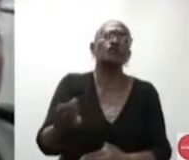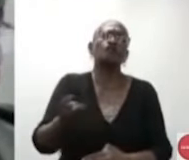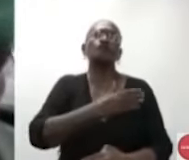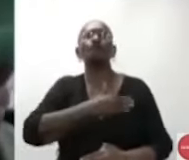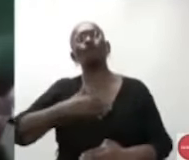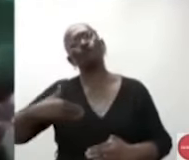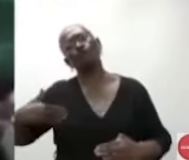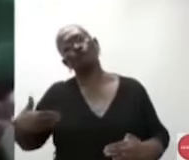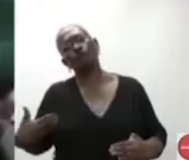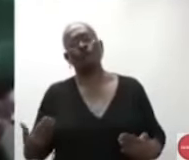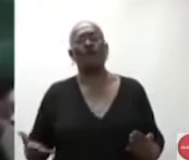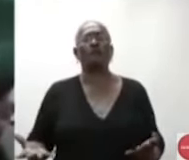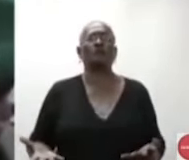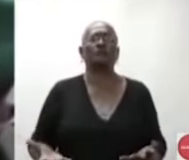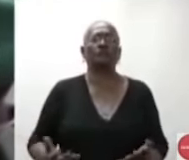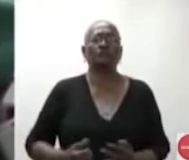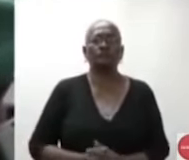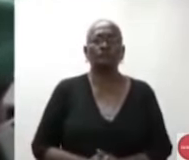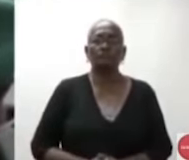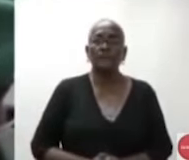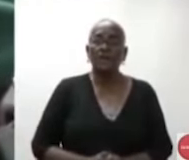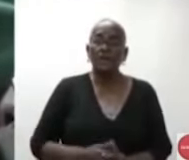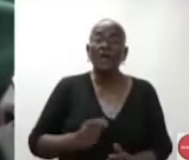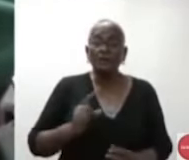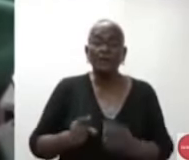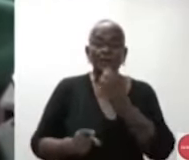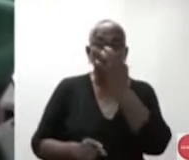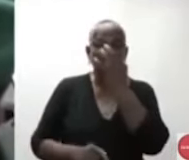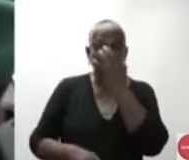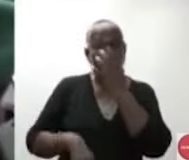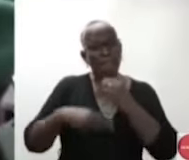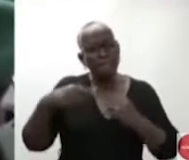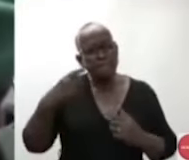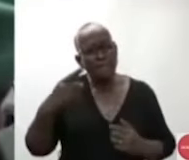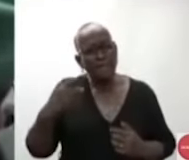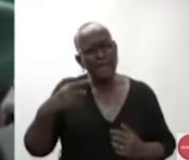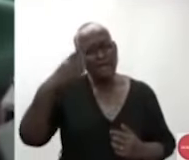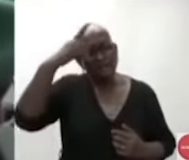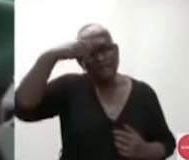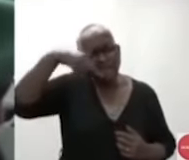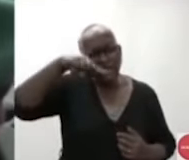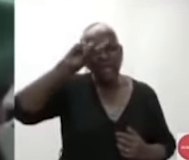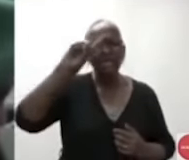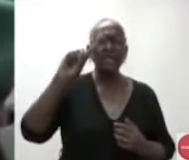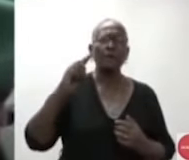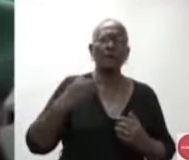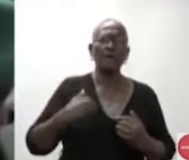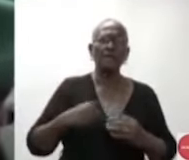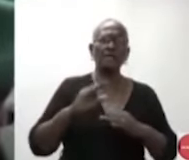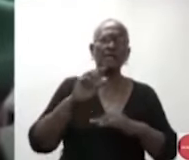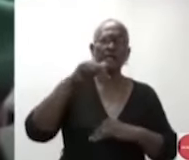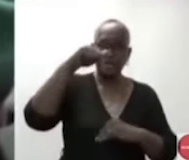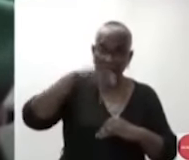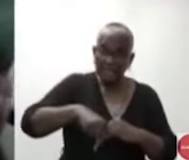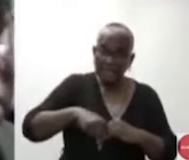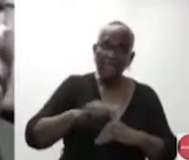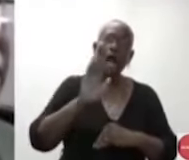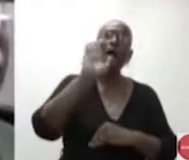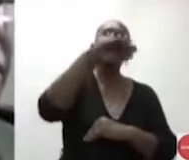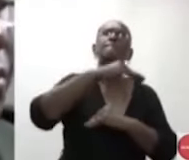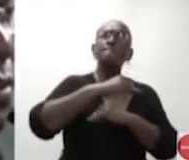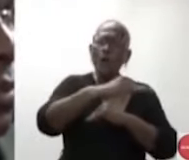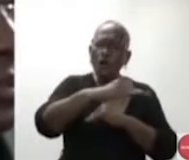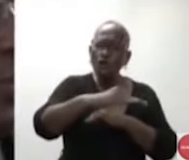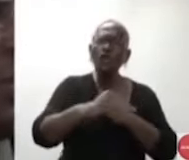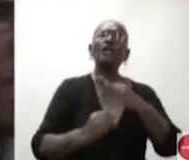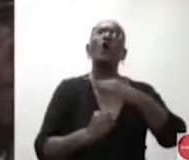toekomst. En het merendeel van de experts uit binnen en buitenland ondersteunen